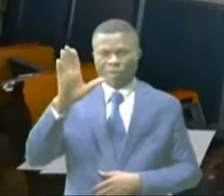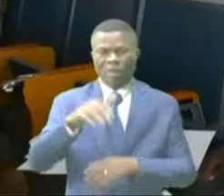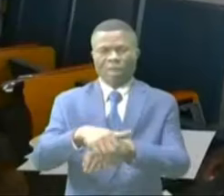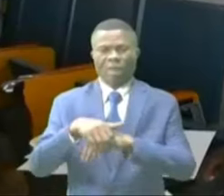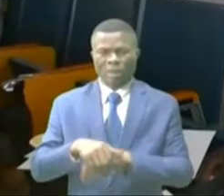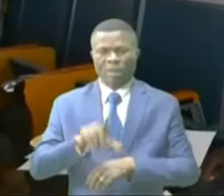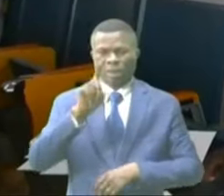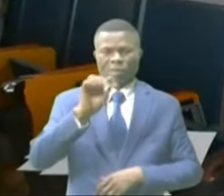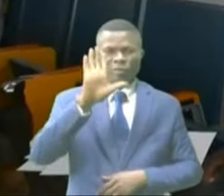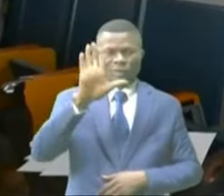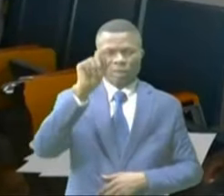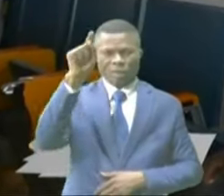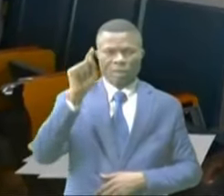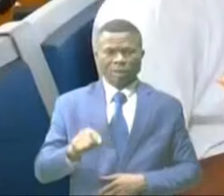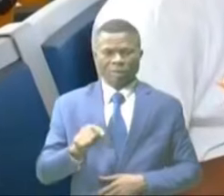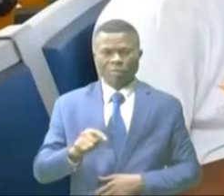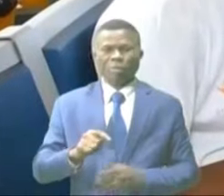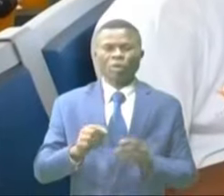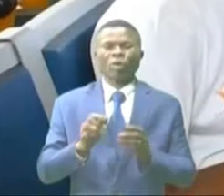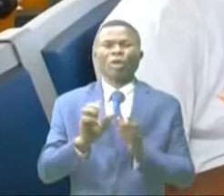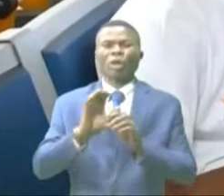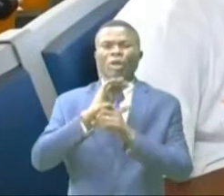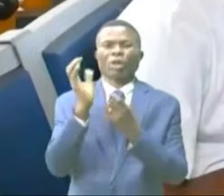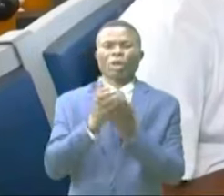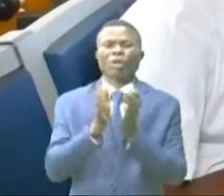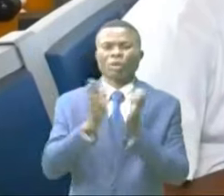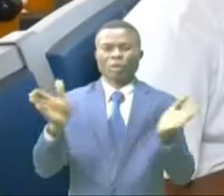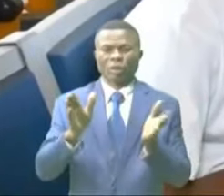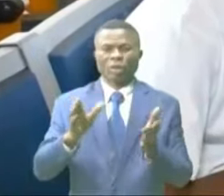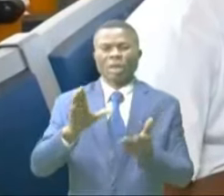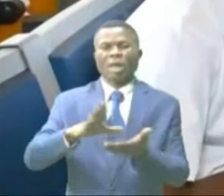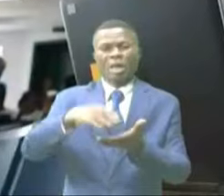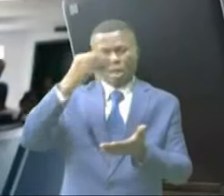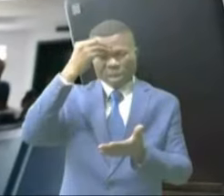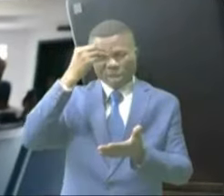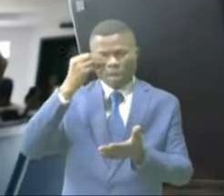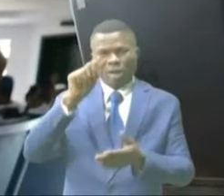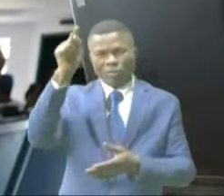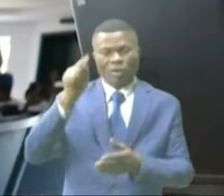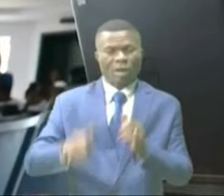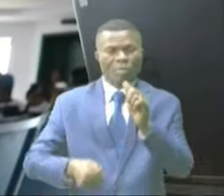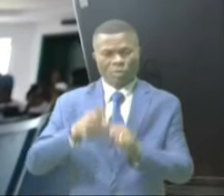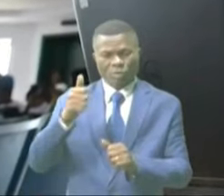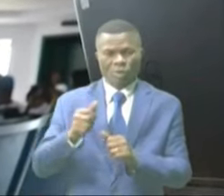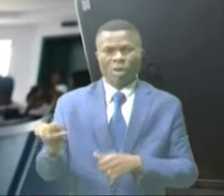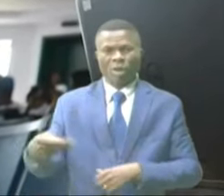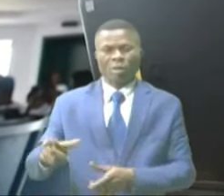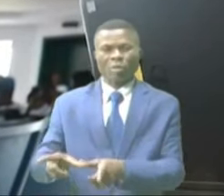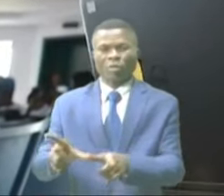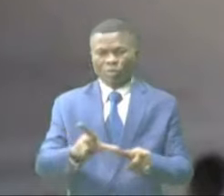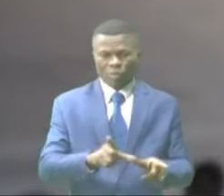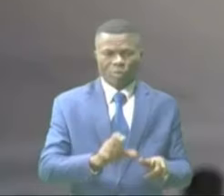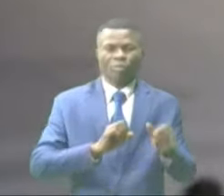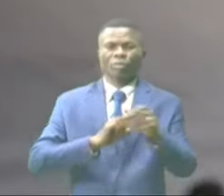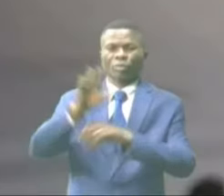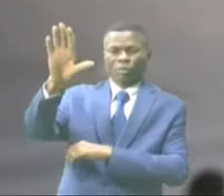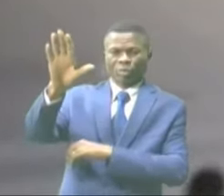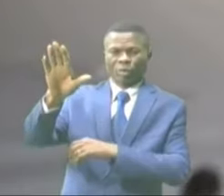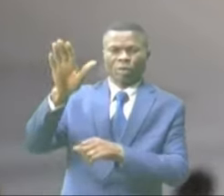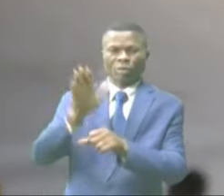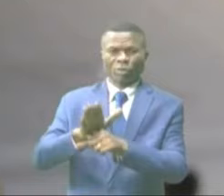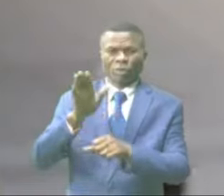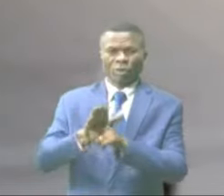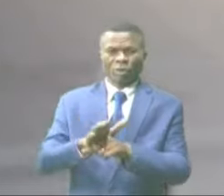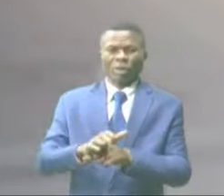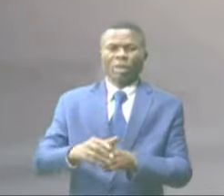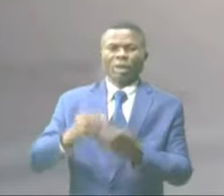anglais et 25 en culture générale. Si les heureux lauréats du test Excellencia Lola Babora seront envoyés dans la plupart des